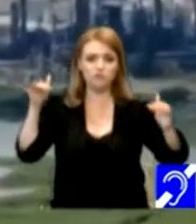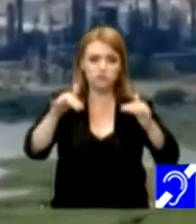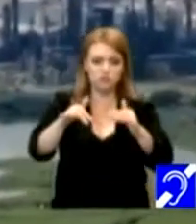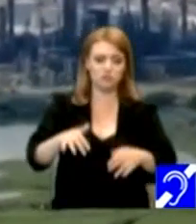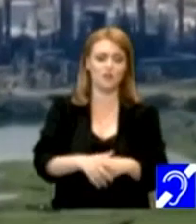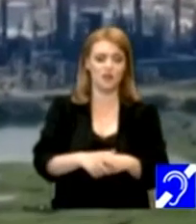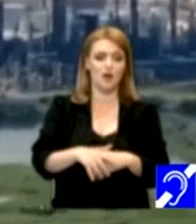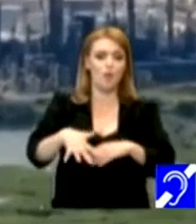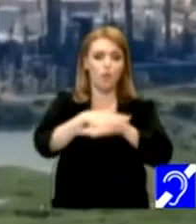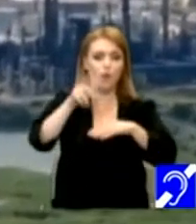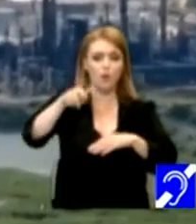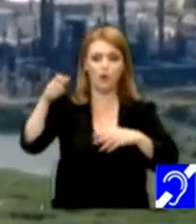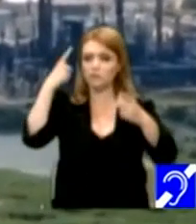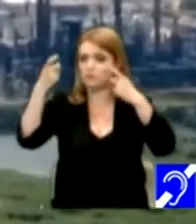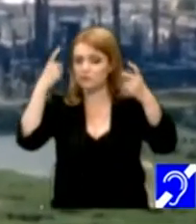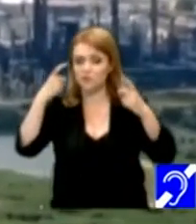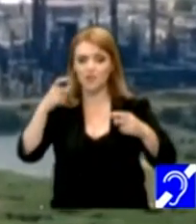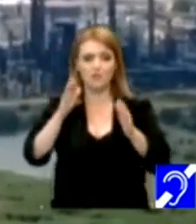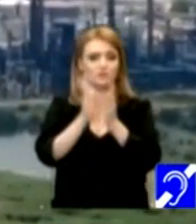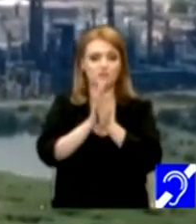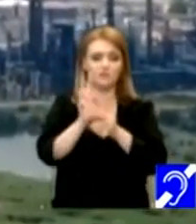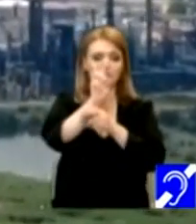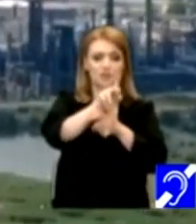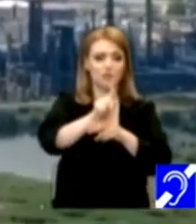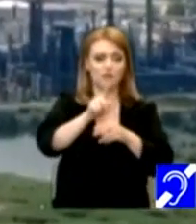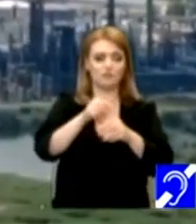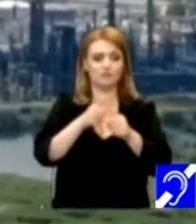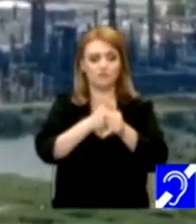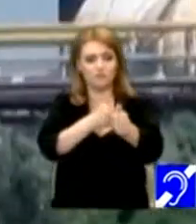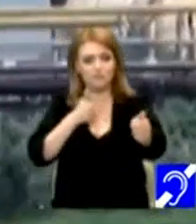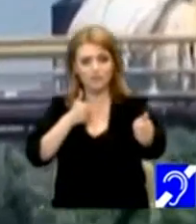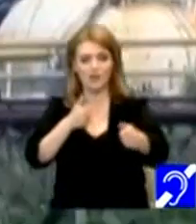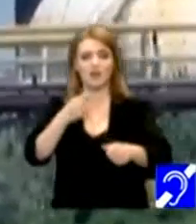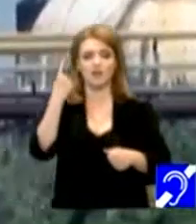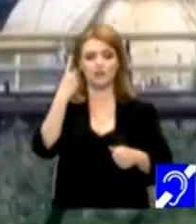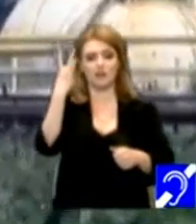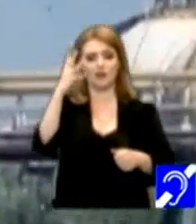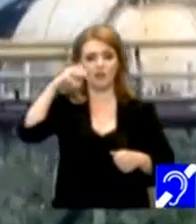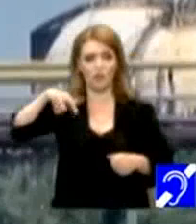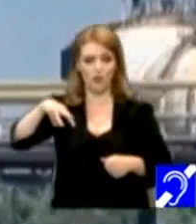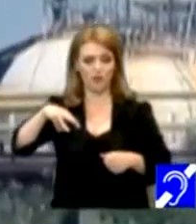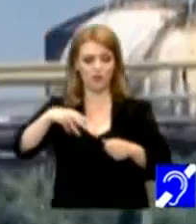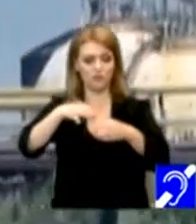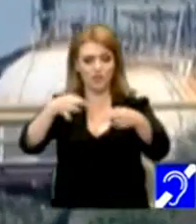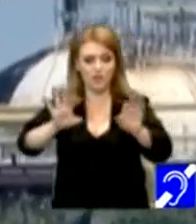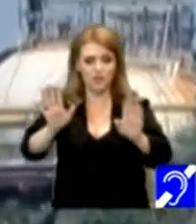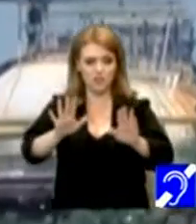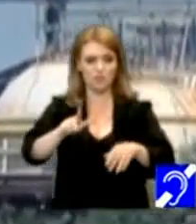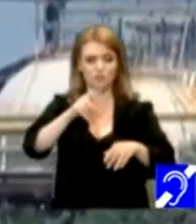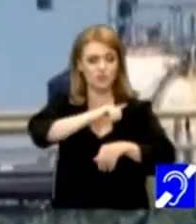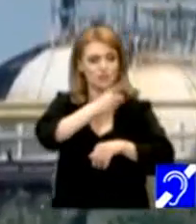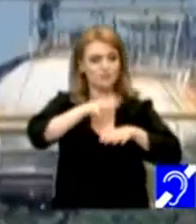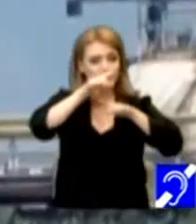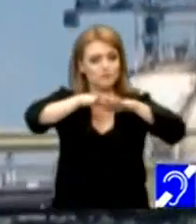intervine. Populația a fost alertată să evite zona Midia-Năvodari pe o rază de un kilometru din cauza noxelor. Coloana de fum